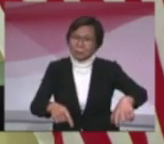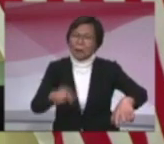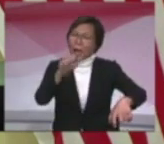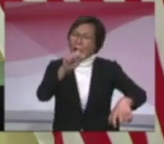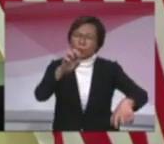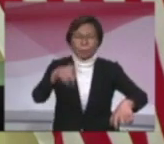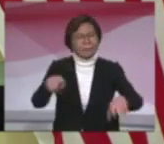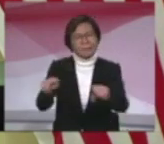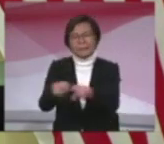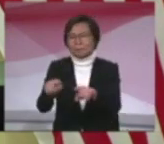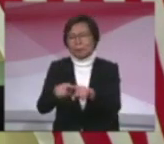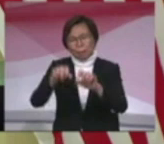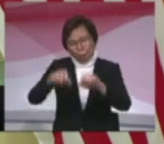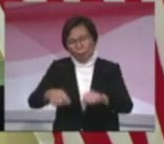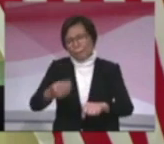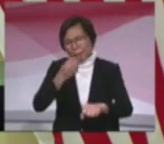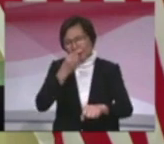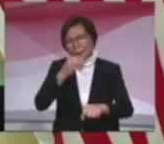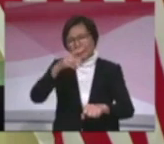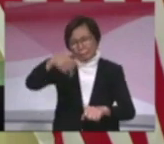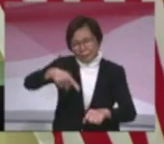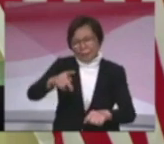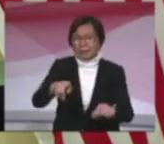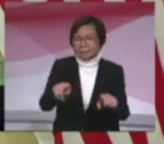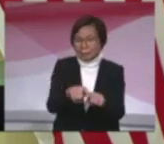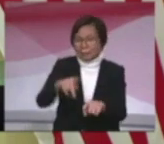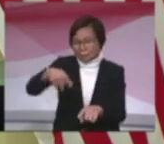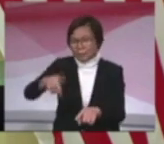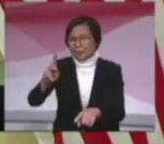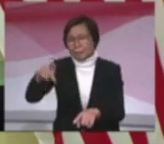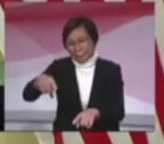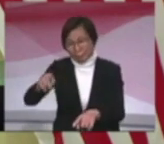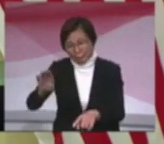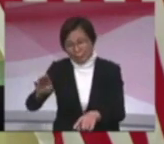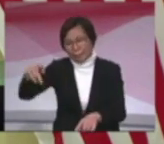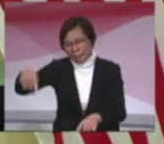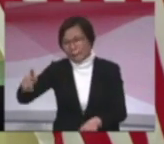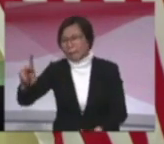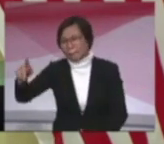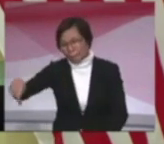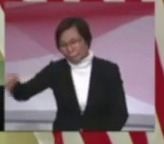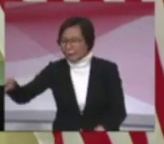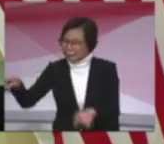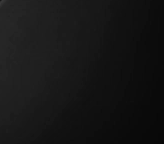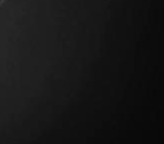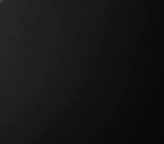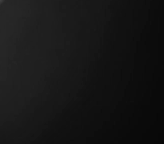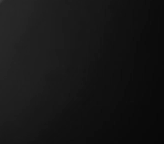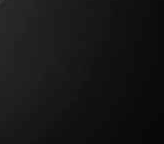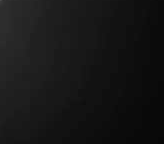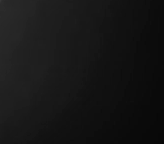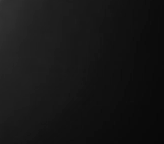SOP yang sama dengan PKPB dan PKPP. Tidak lagi 2 orang untuk 1 meja.